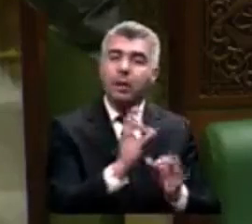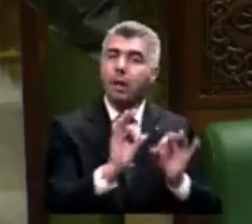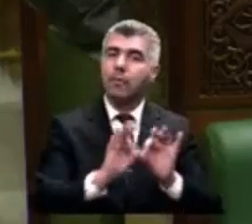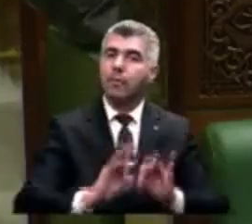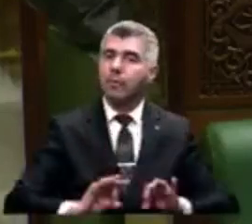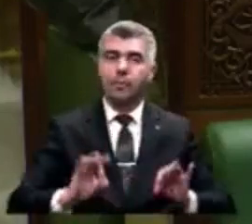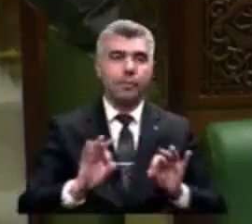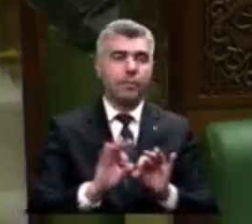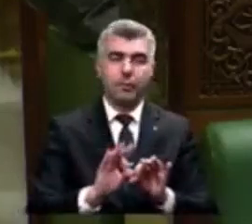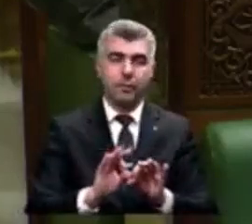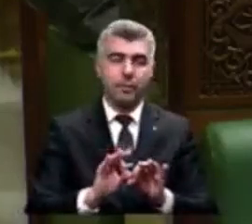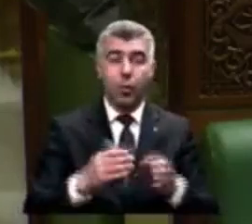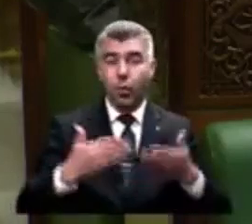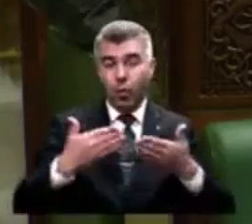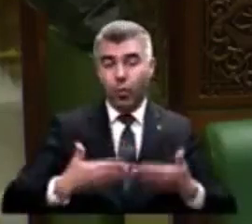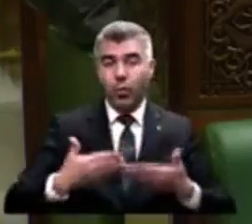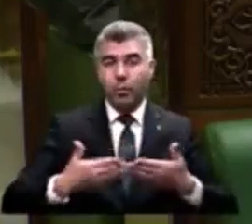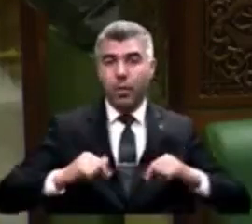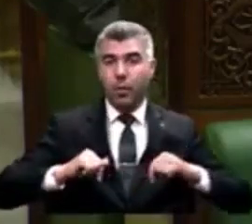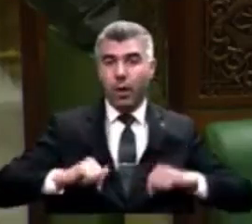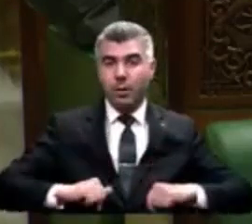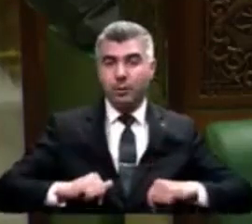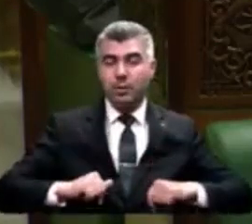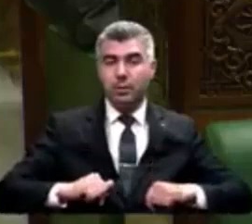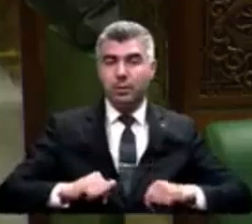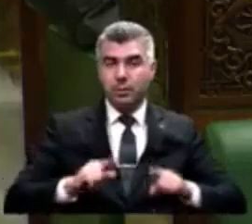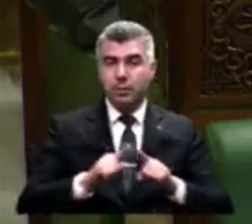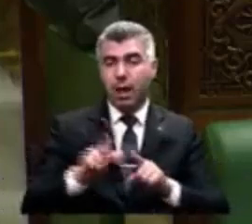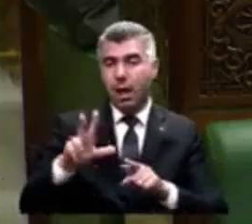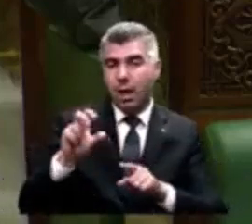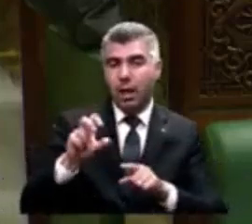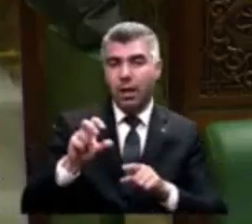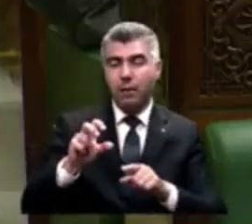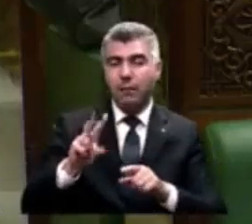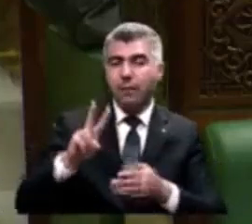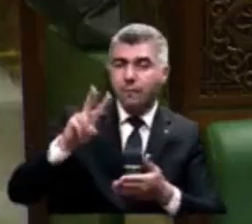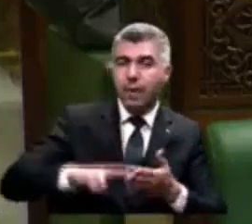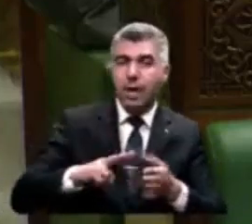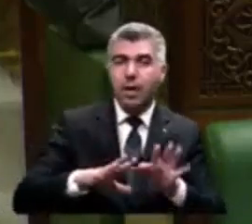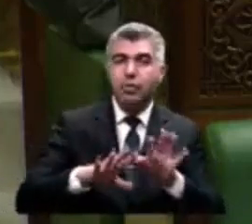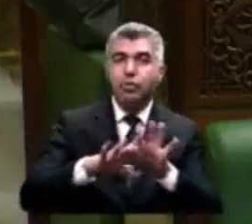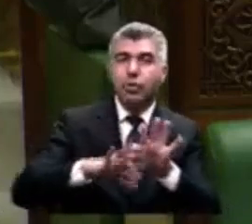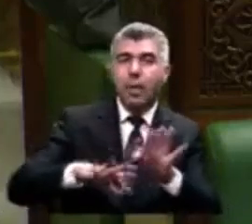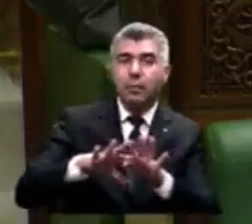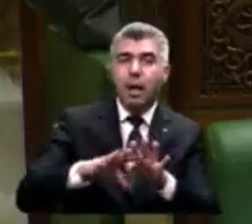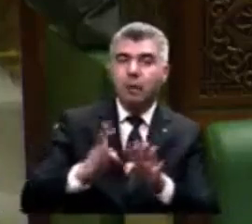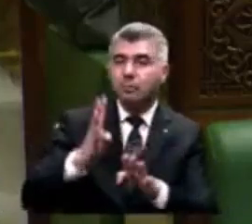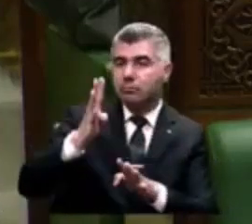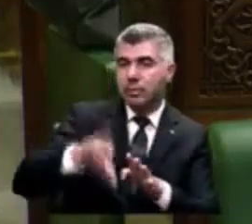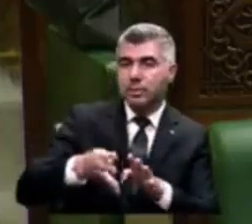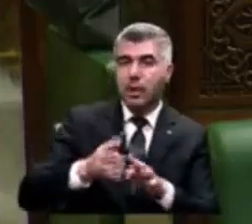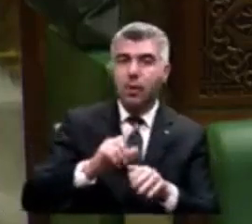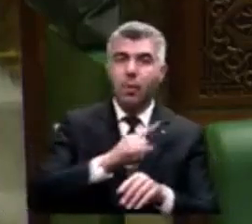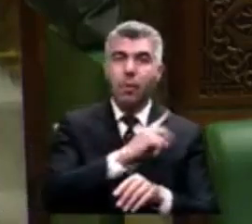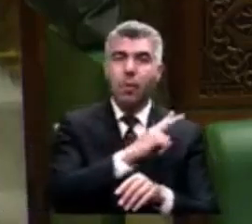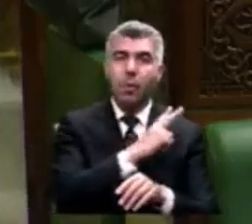واليوم سيد الوزير لا يخفى عليكم الواقع الاجتماعي ديال رجل التعليم. اليوم مع كامل الاسف رجل التعليم في